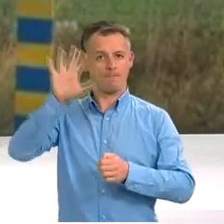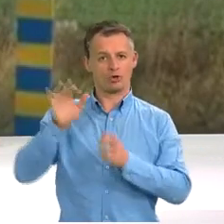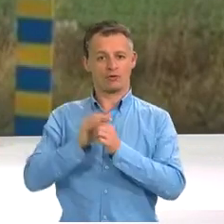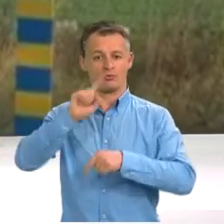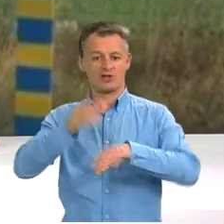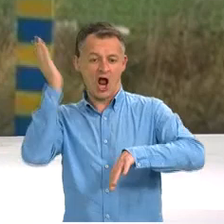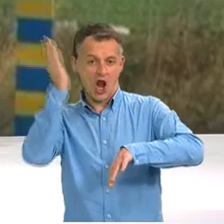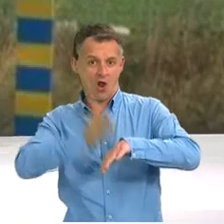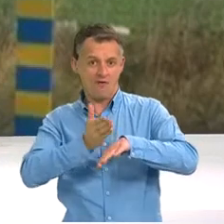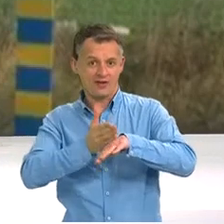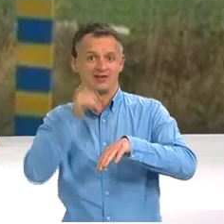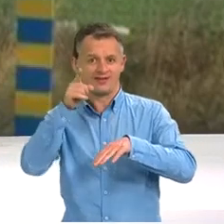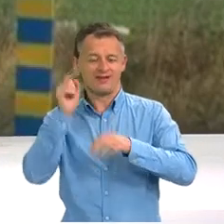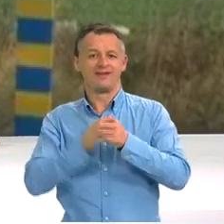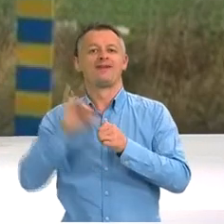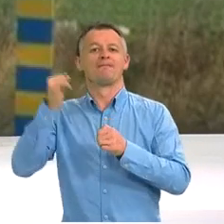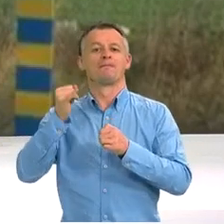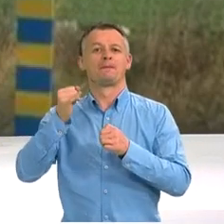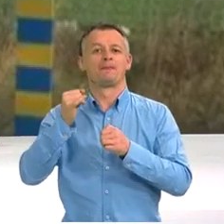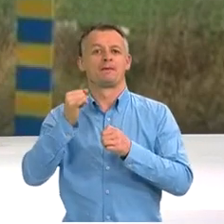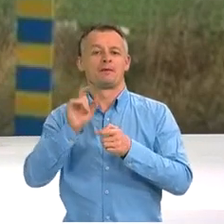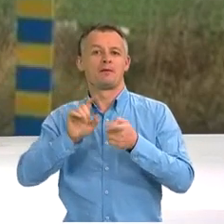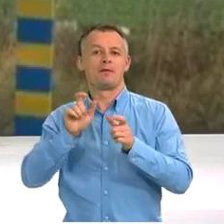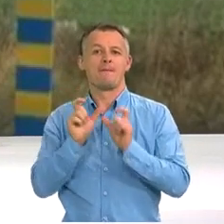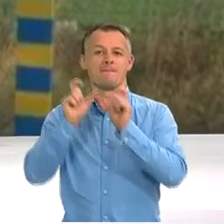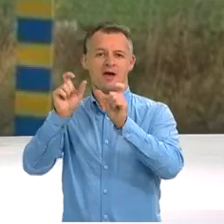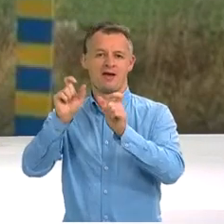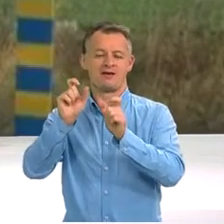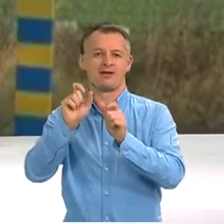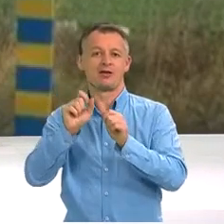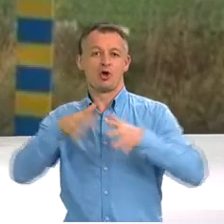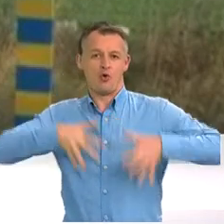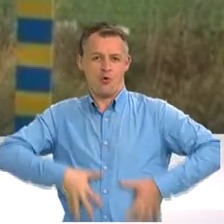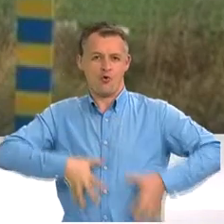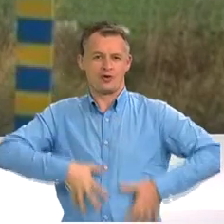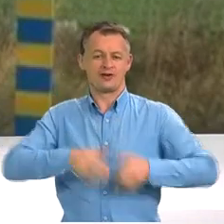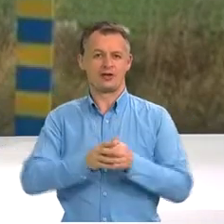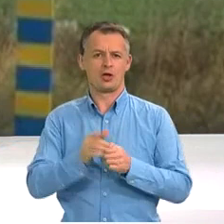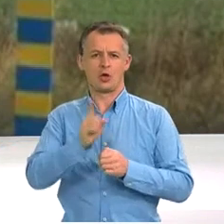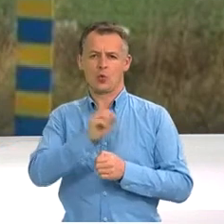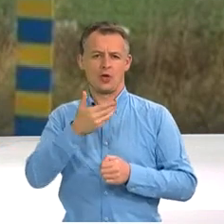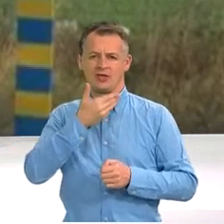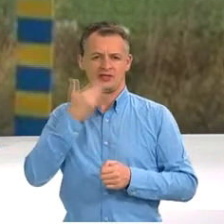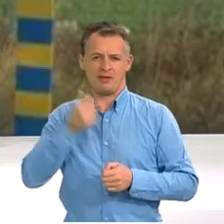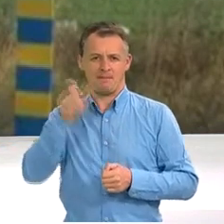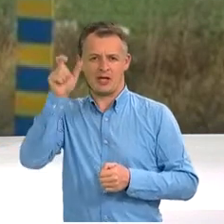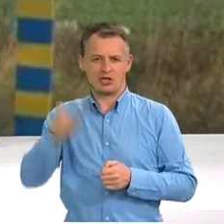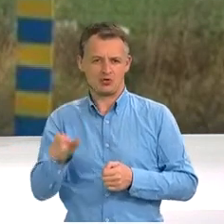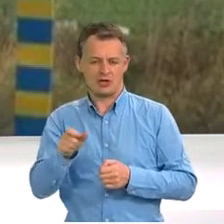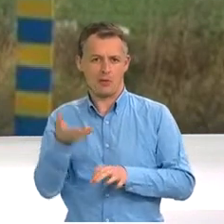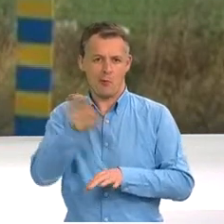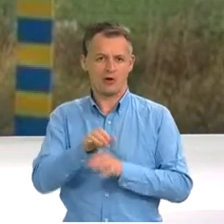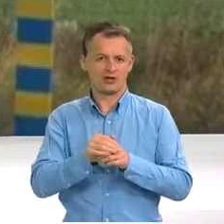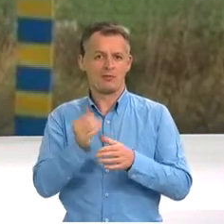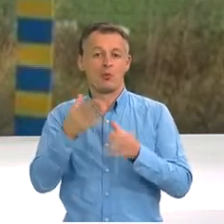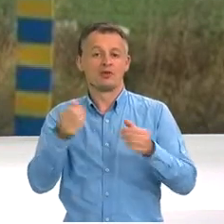de antiaeriana ucraineană. Racheta a căzut în apropierea graniței de nord-est cu Ucraina. Nu sunt victime, doar ferestrele mai multor